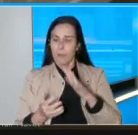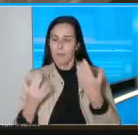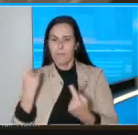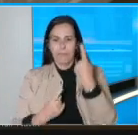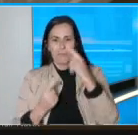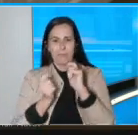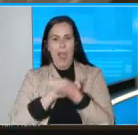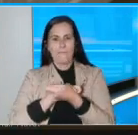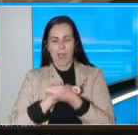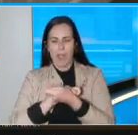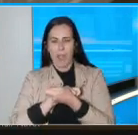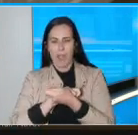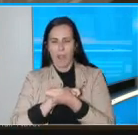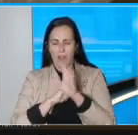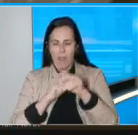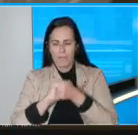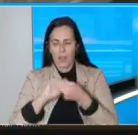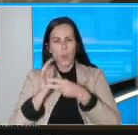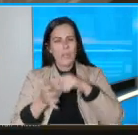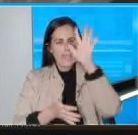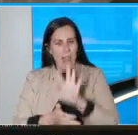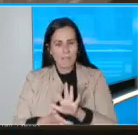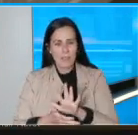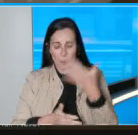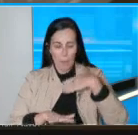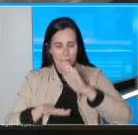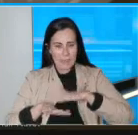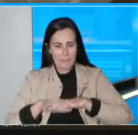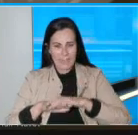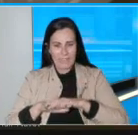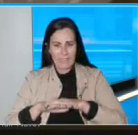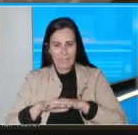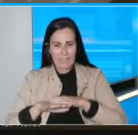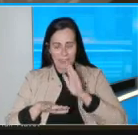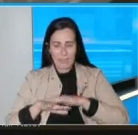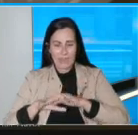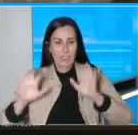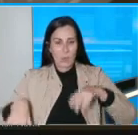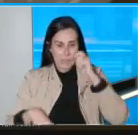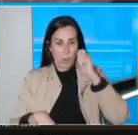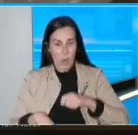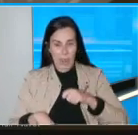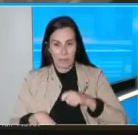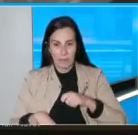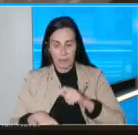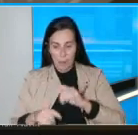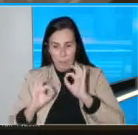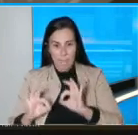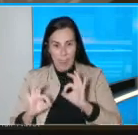למאוד מאוד פופולרי, משרת העם, ששם כפי שציין, הוא שיחק בעצם את נשיא אוקראינה, בן אדם שמגיע